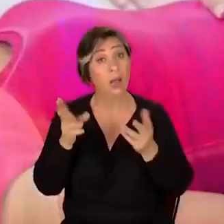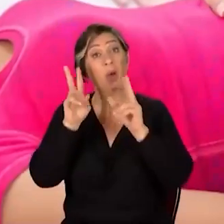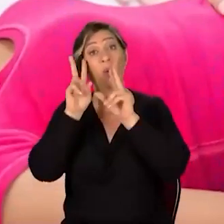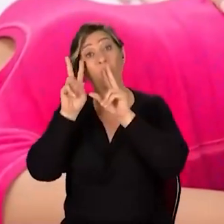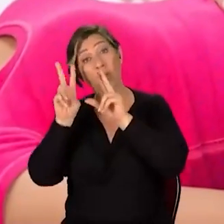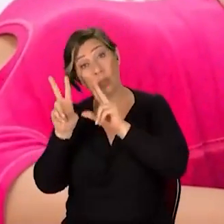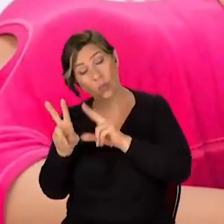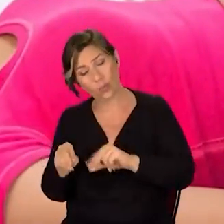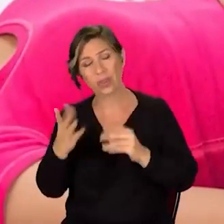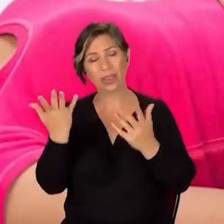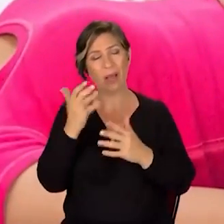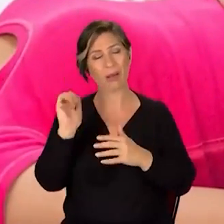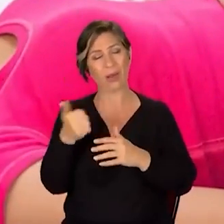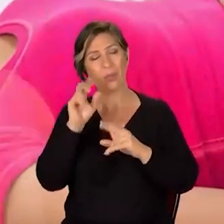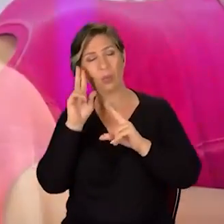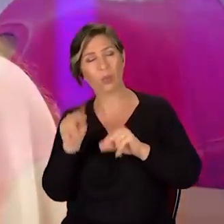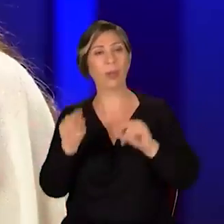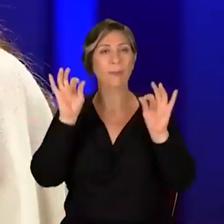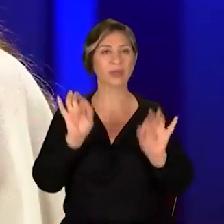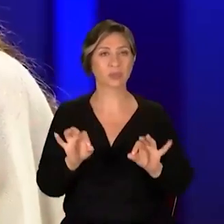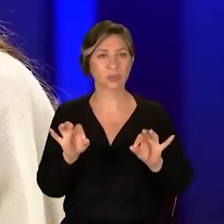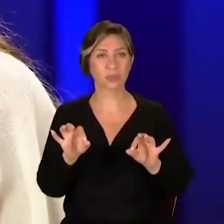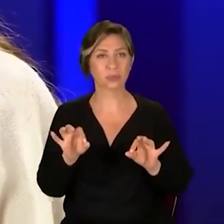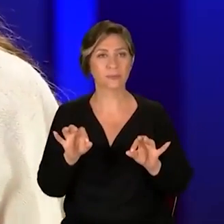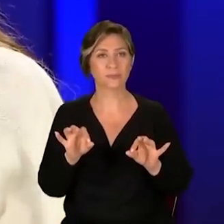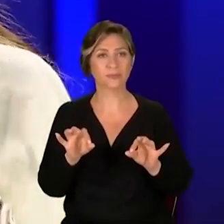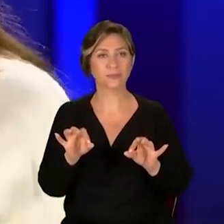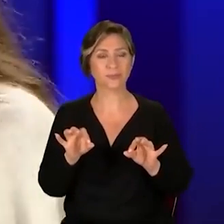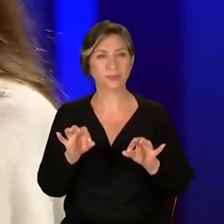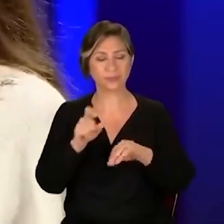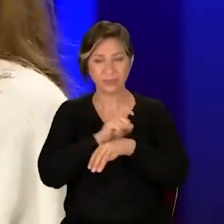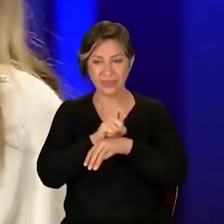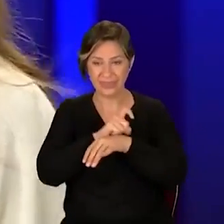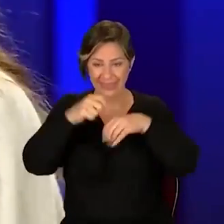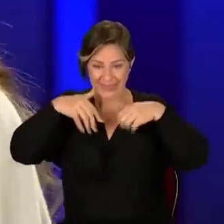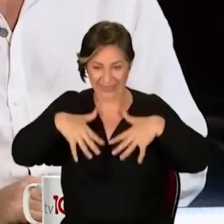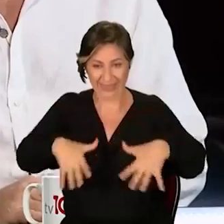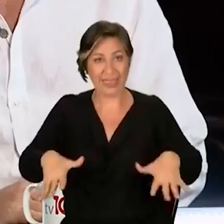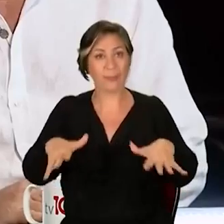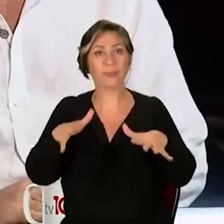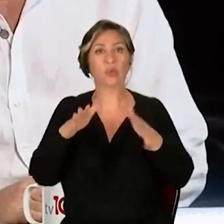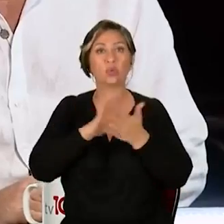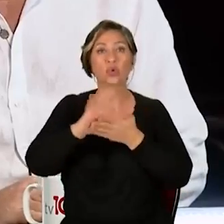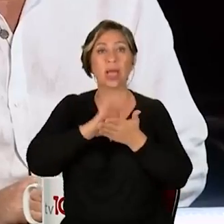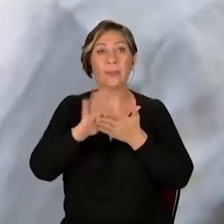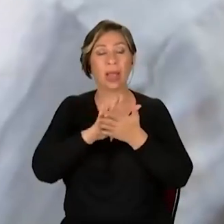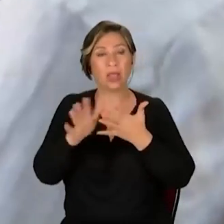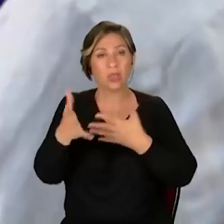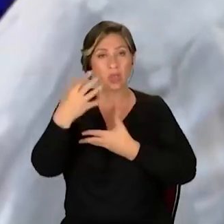da çok daha iyi, kaliteli uyumaya başlıyorsun. Sinir sistemin düzelmeye ve toparlamaya